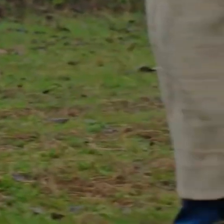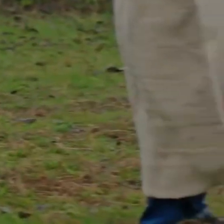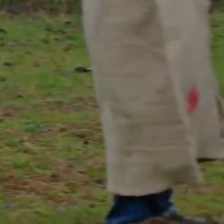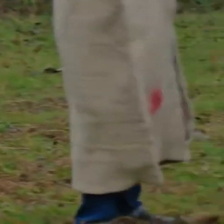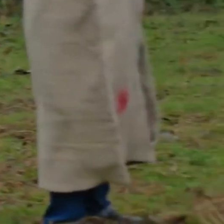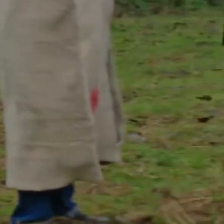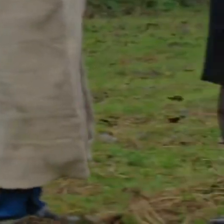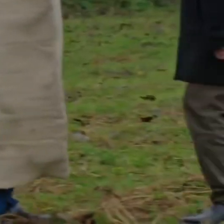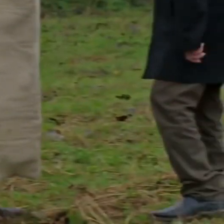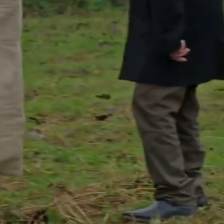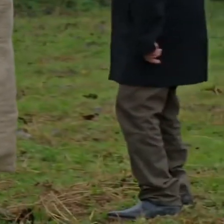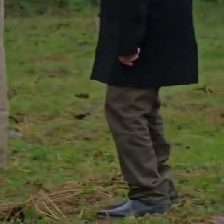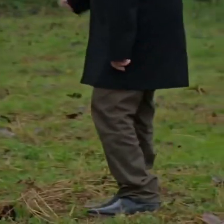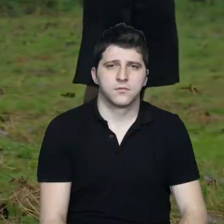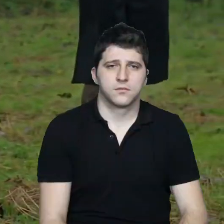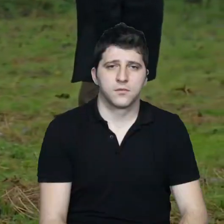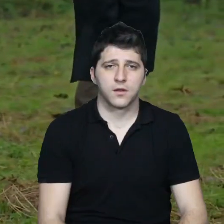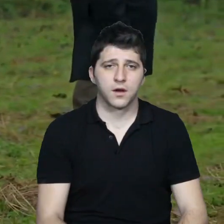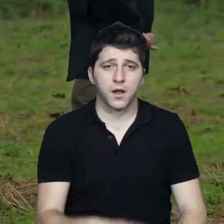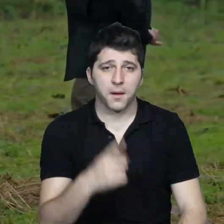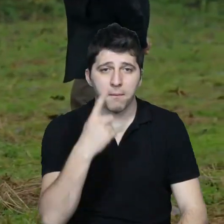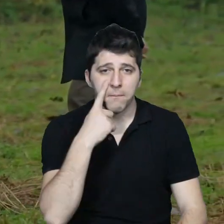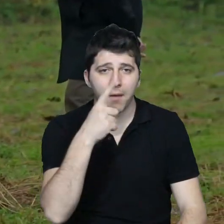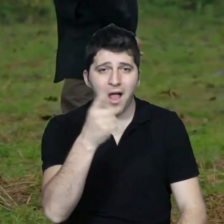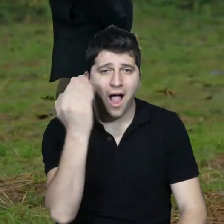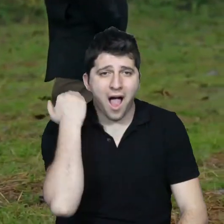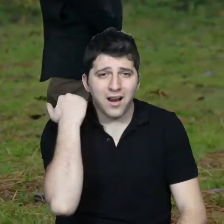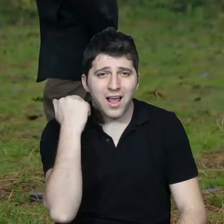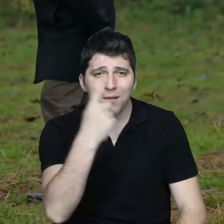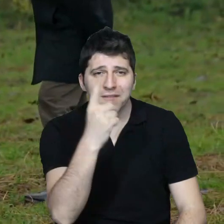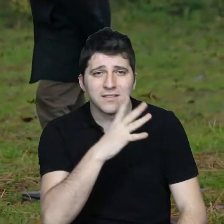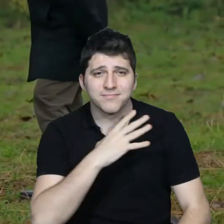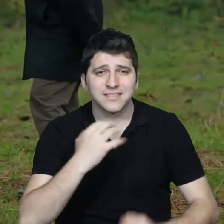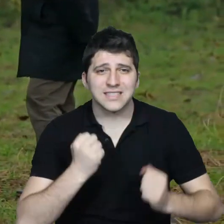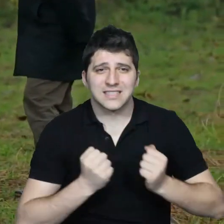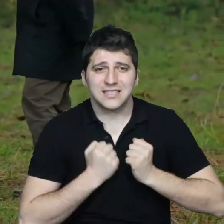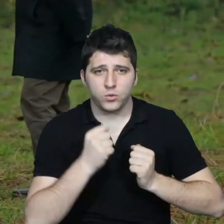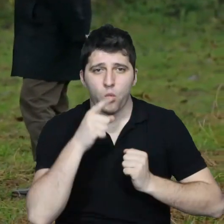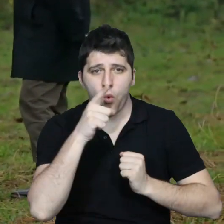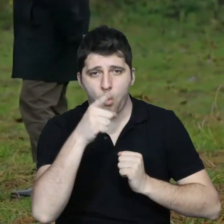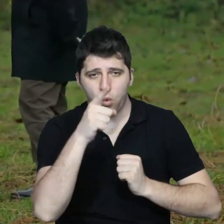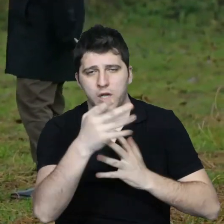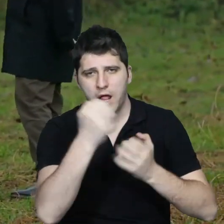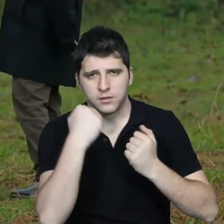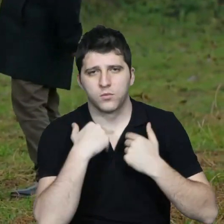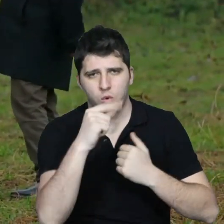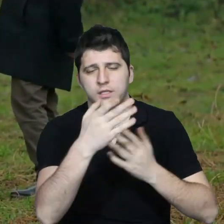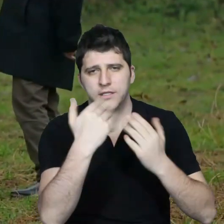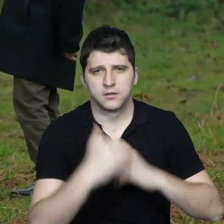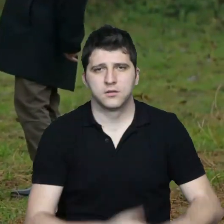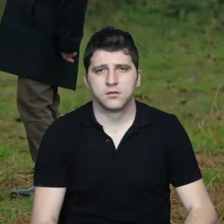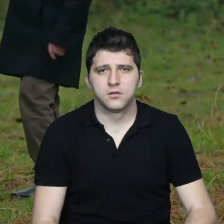sırtında kepenekle. Aa, bak şu arkada kalır gibi olan var. İri olan. İşte onu aldım. Onu